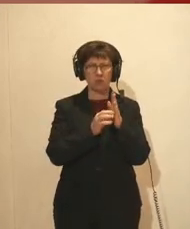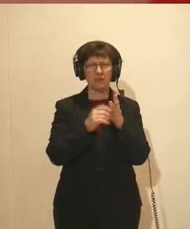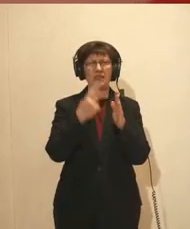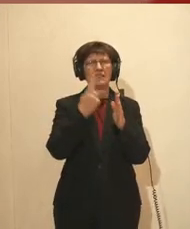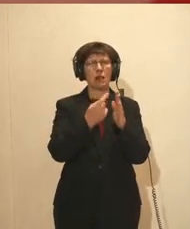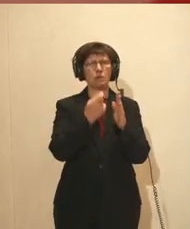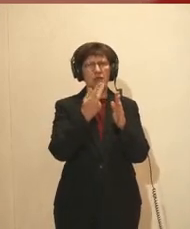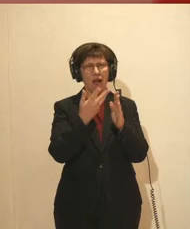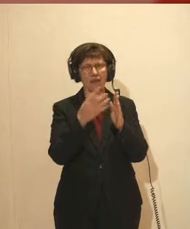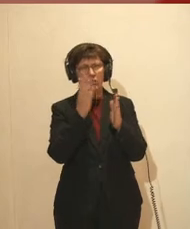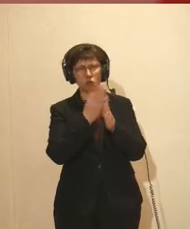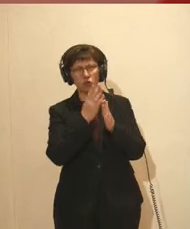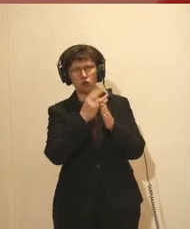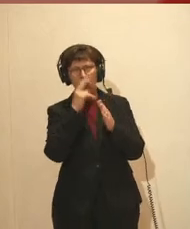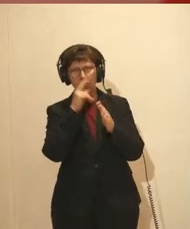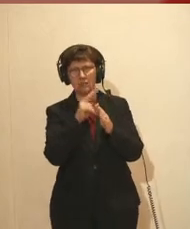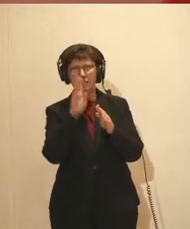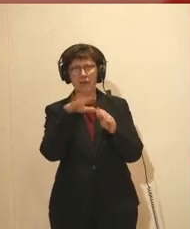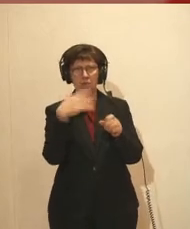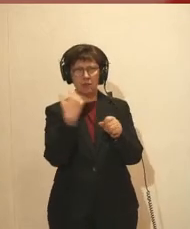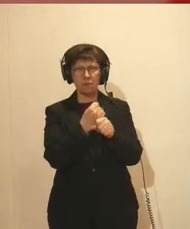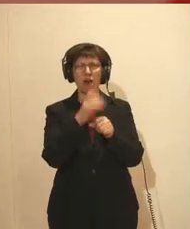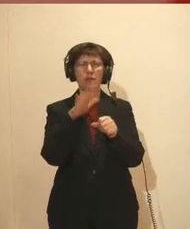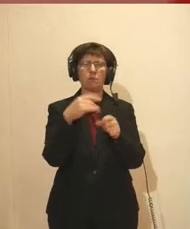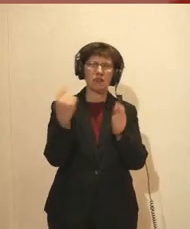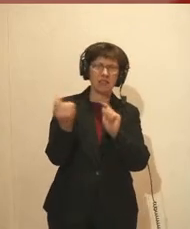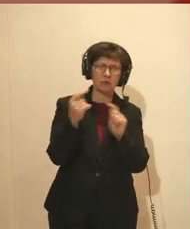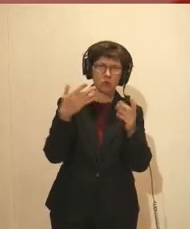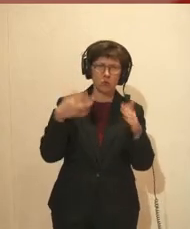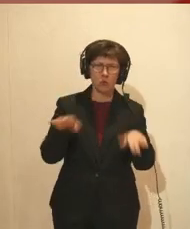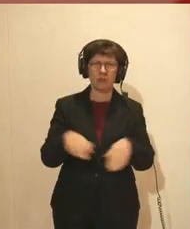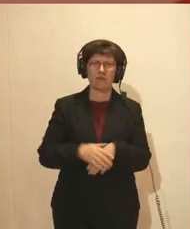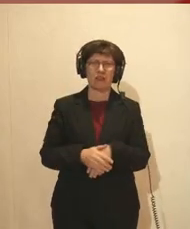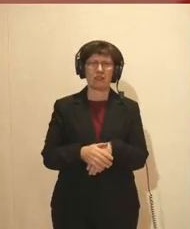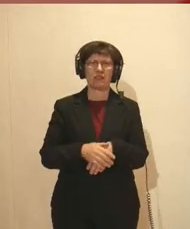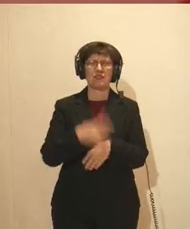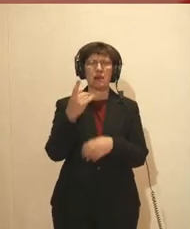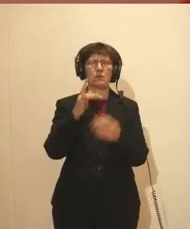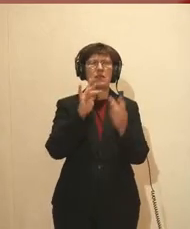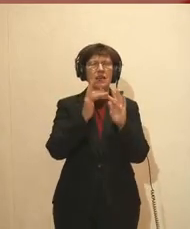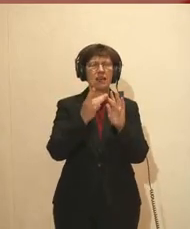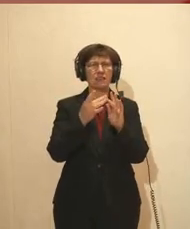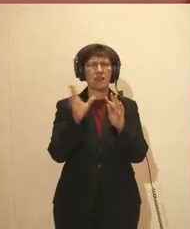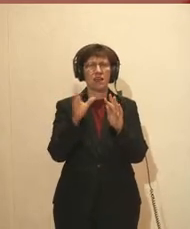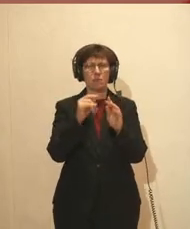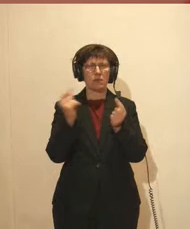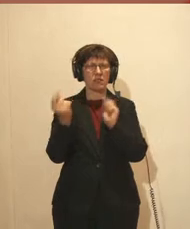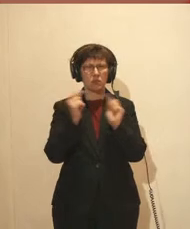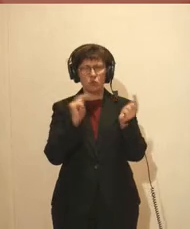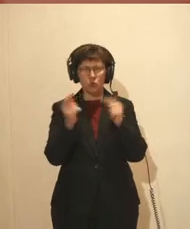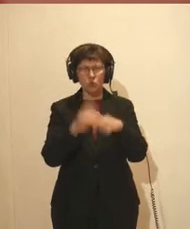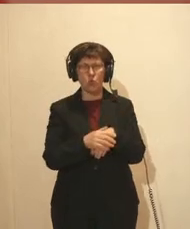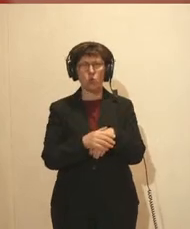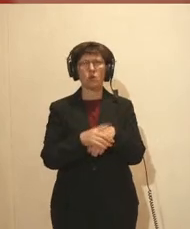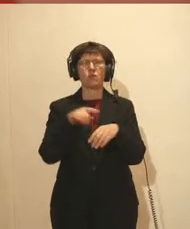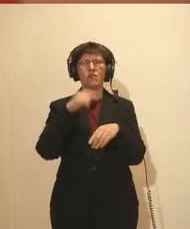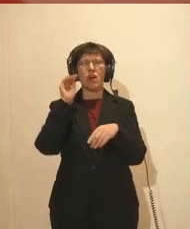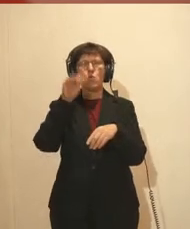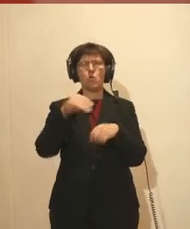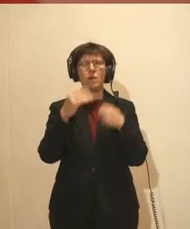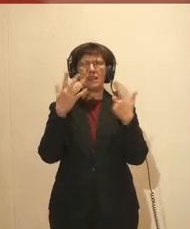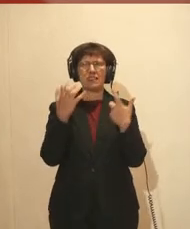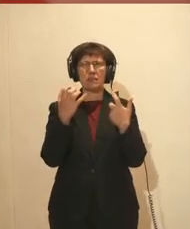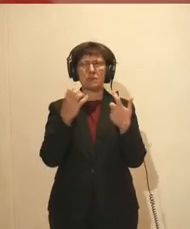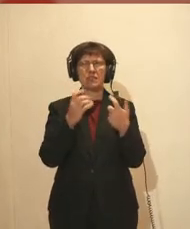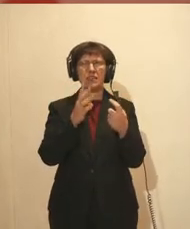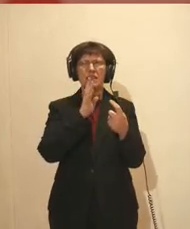einige davon gesehen mitgemacht mit diskutiert ihr habt im internet mit diskutiert und wir haben über 70